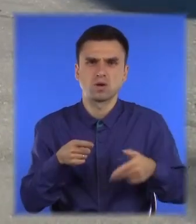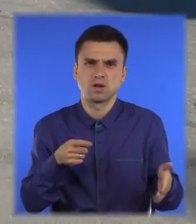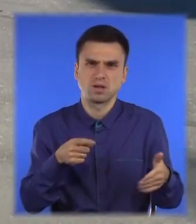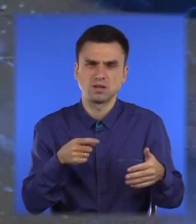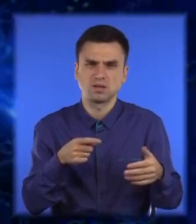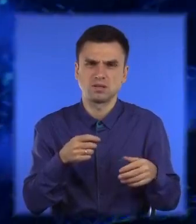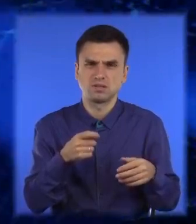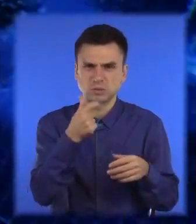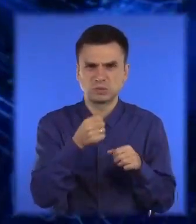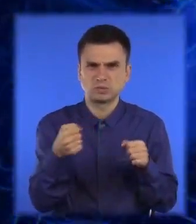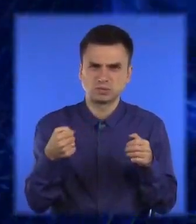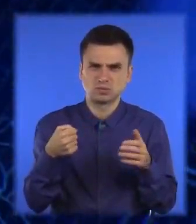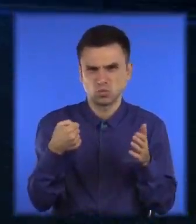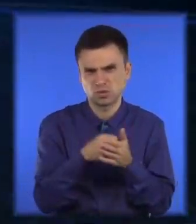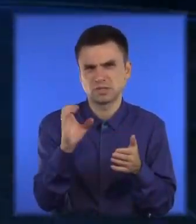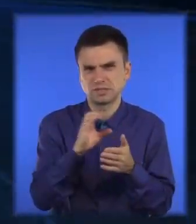поліції.